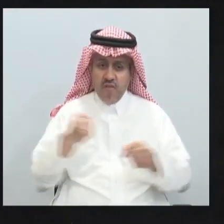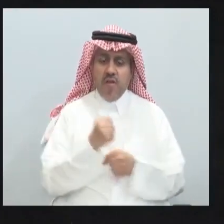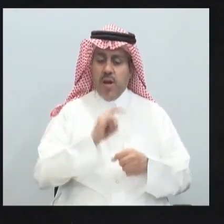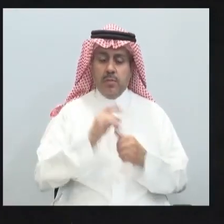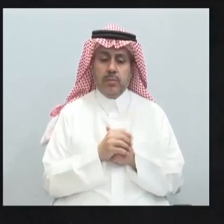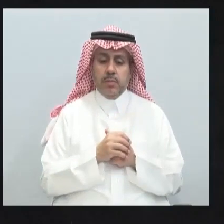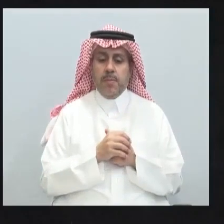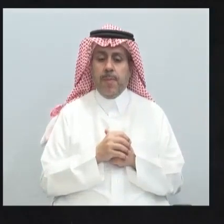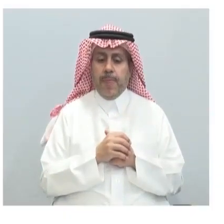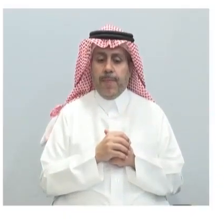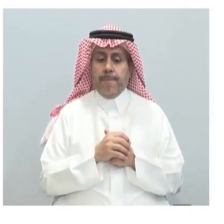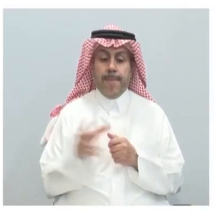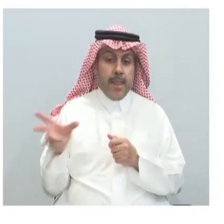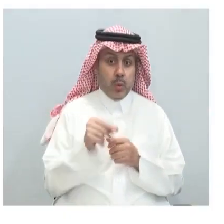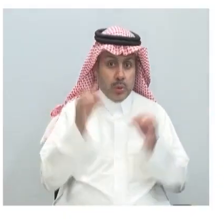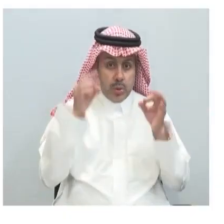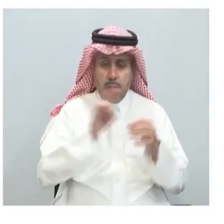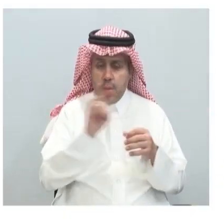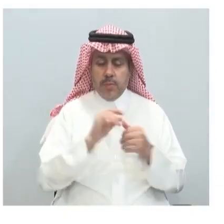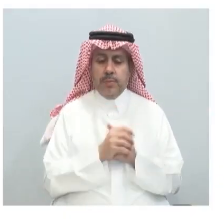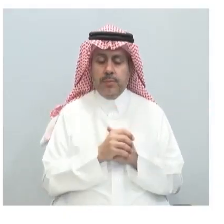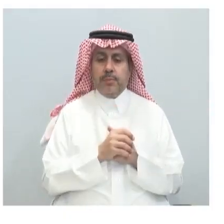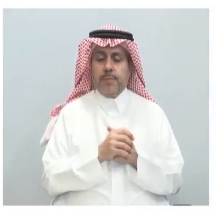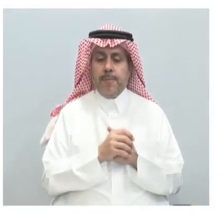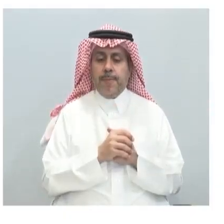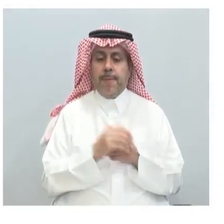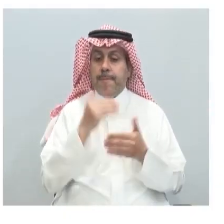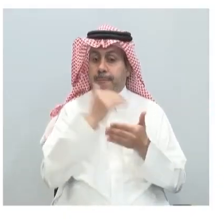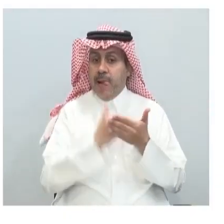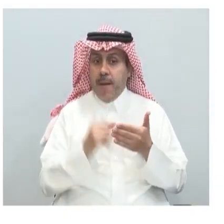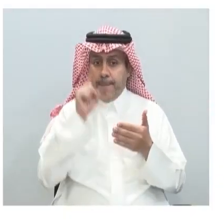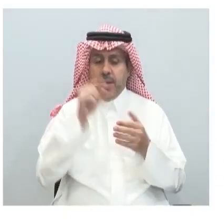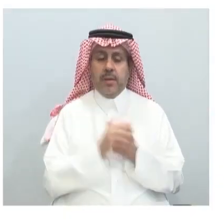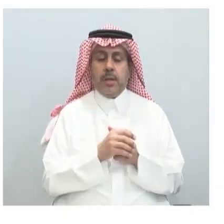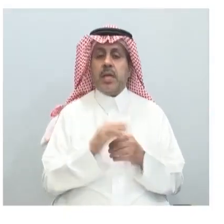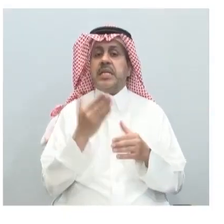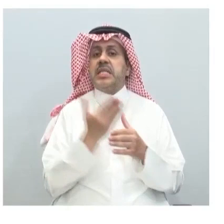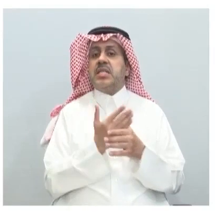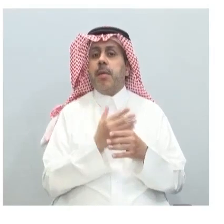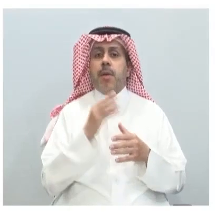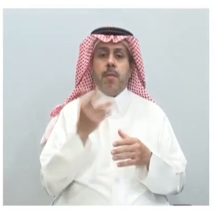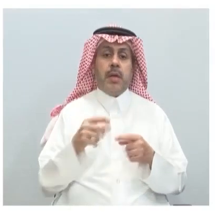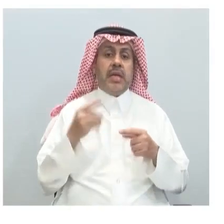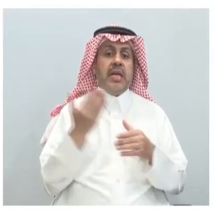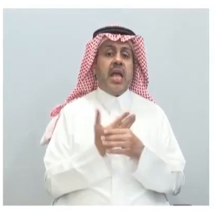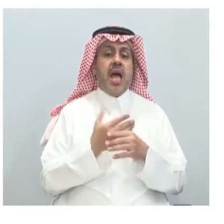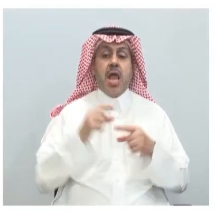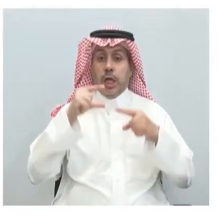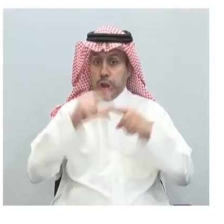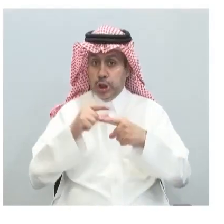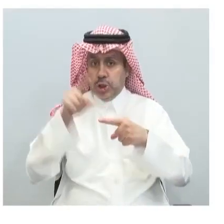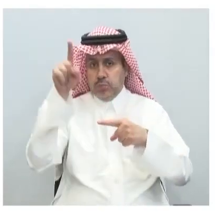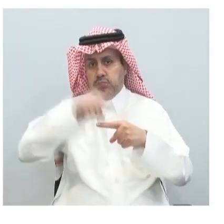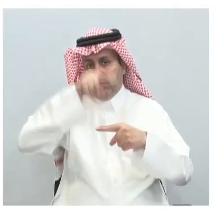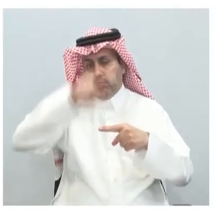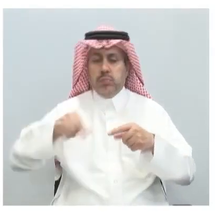النواتج الاساسيه في المعادله وهذه هي فقره ب اذا ما السبب لان الاتجاه الذي حدث